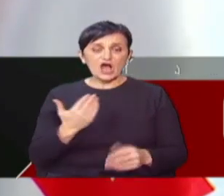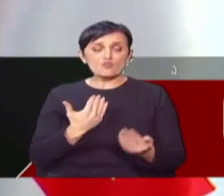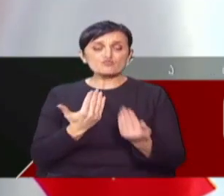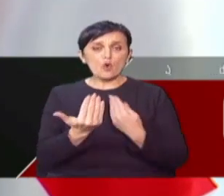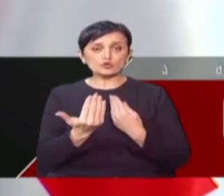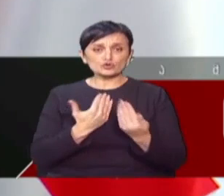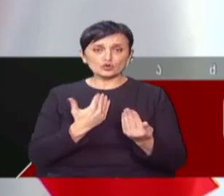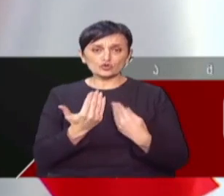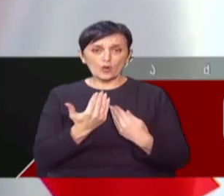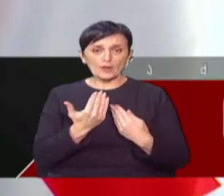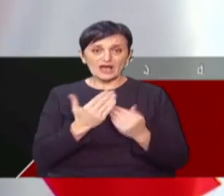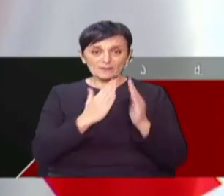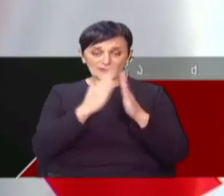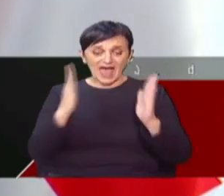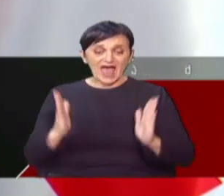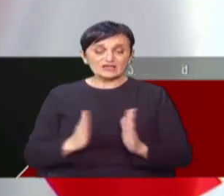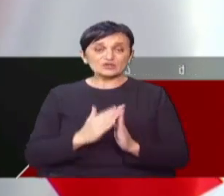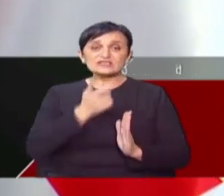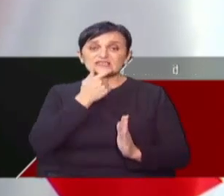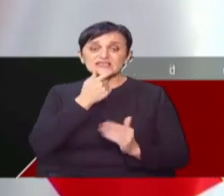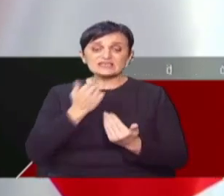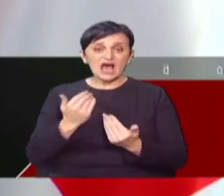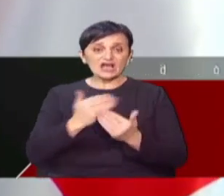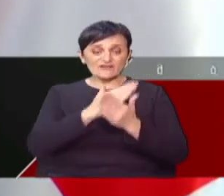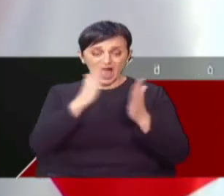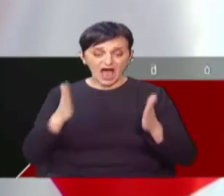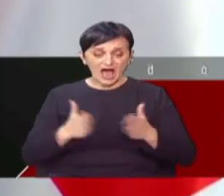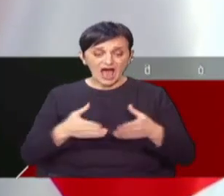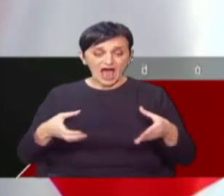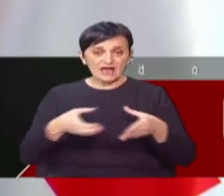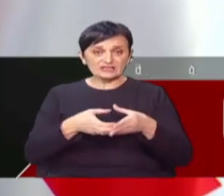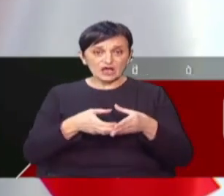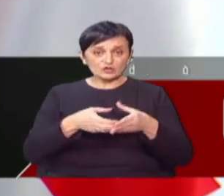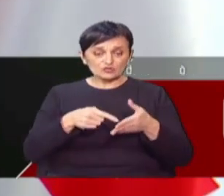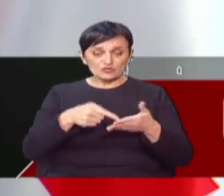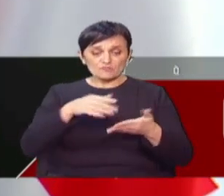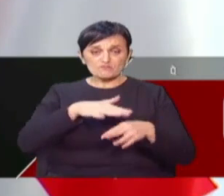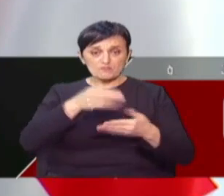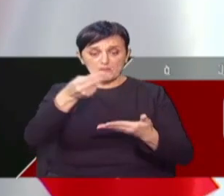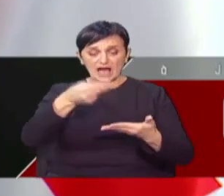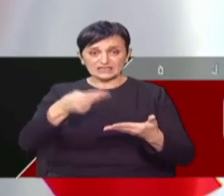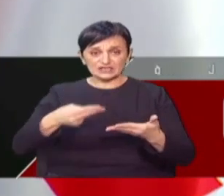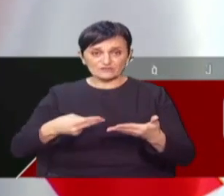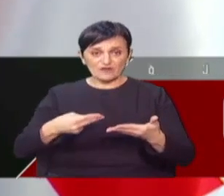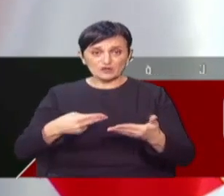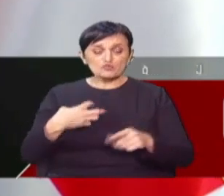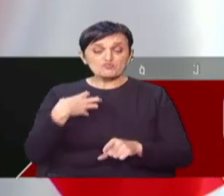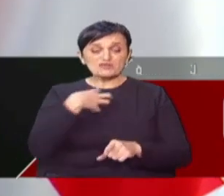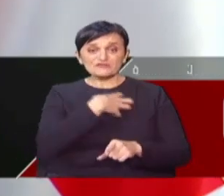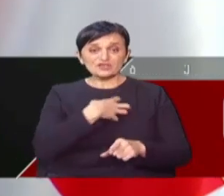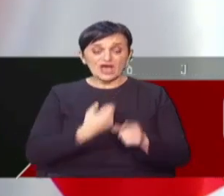mozodebebze ertianobaze Mikhail Saakashvilis ertianobis manifestze upro